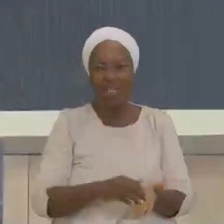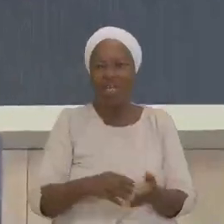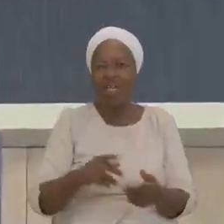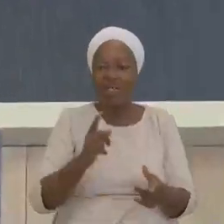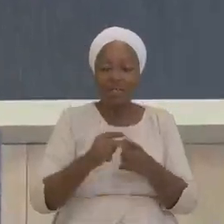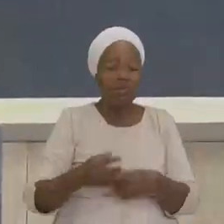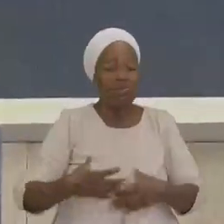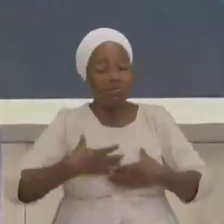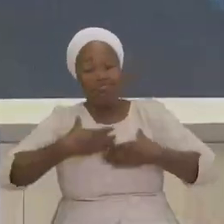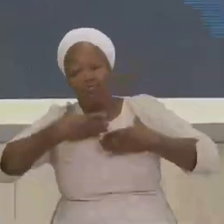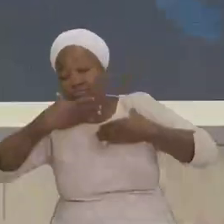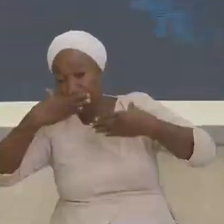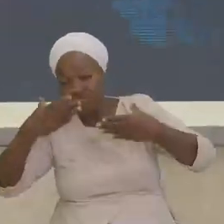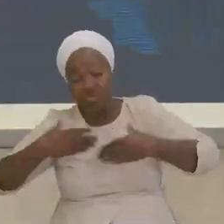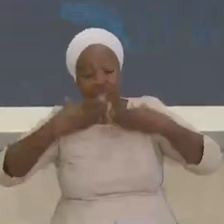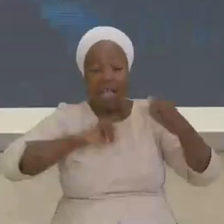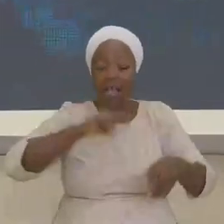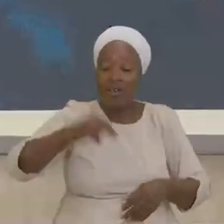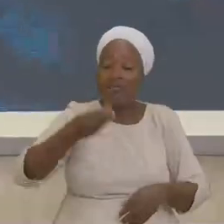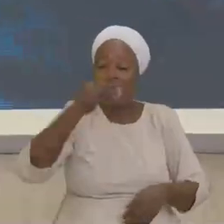Tu n'arrives plus à lui répondre.